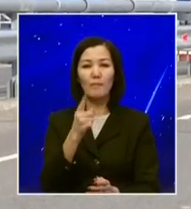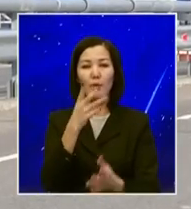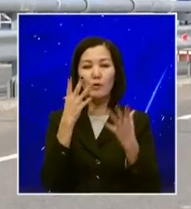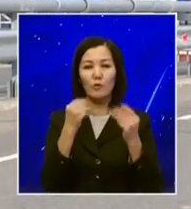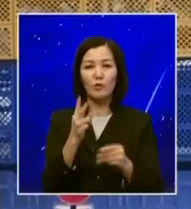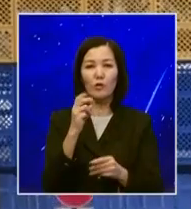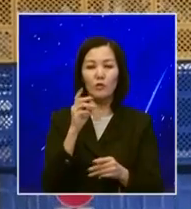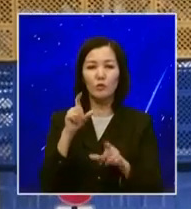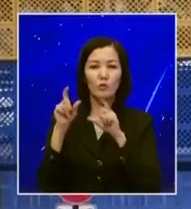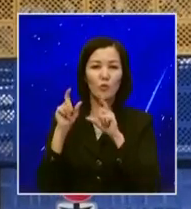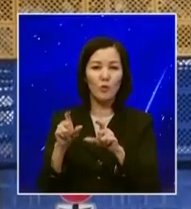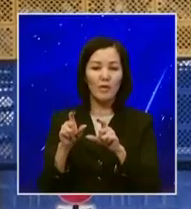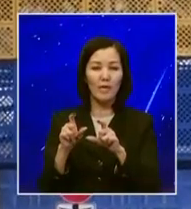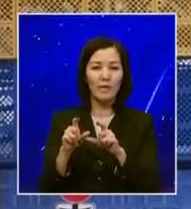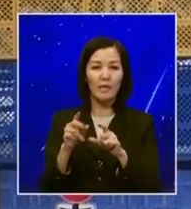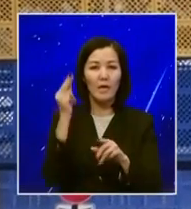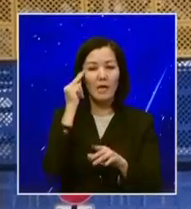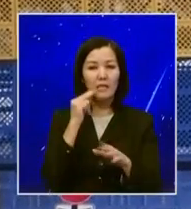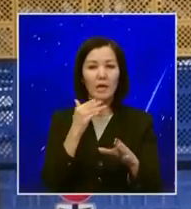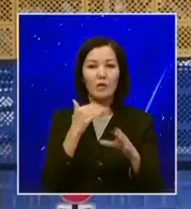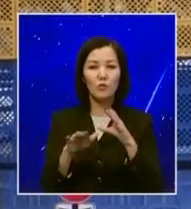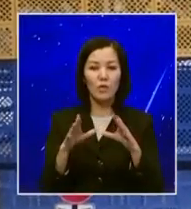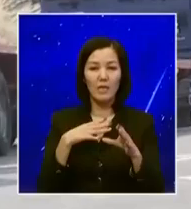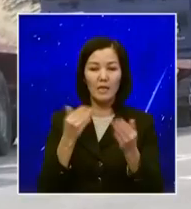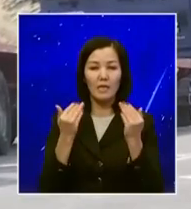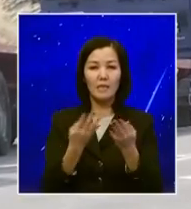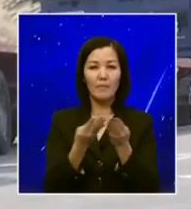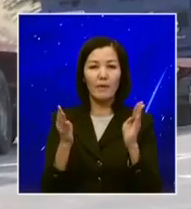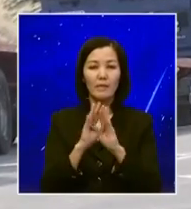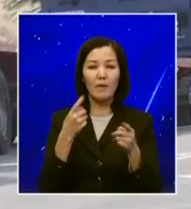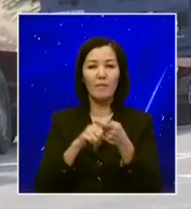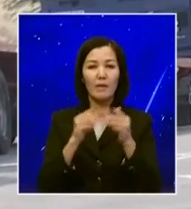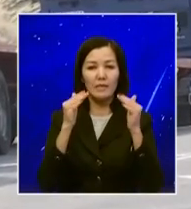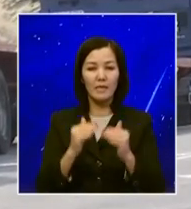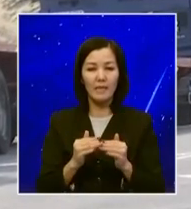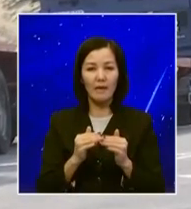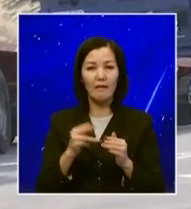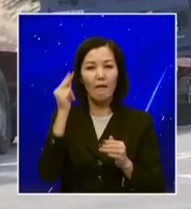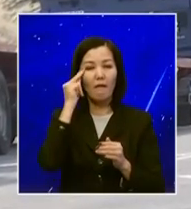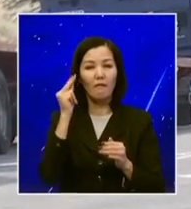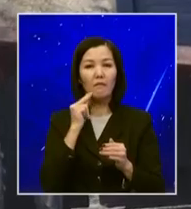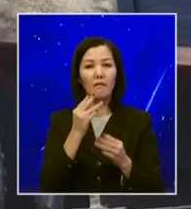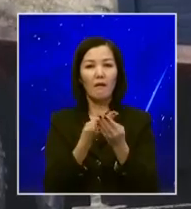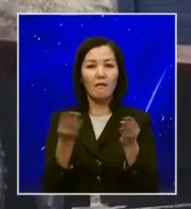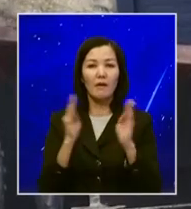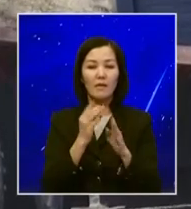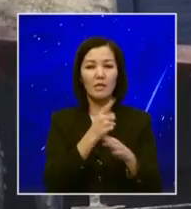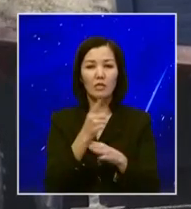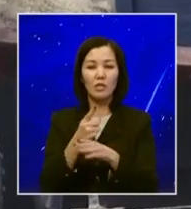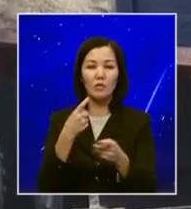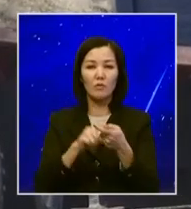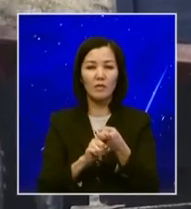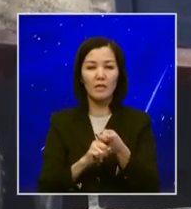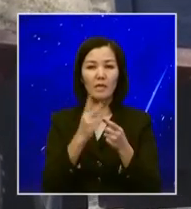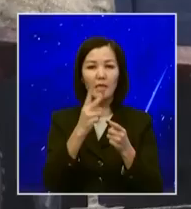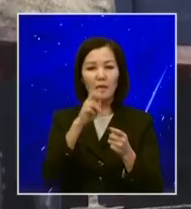көлік Қытай Халық Республикасына жөнелтілетін. Қазір бұл көрсеткіш пандемияға байланысты азайған. Аспанасты еліндегі карантиндік шектеулер салдарынан